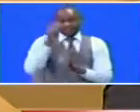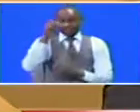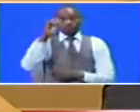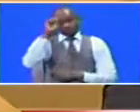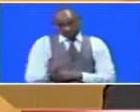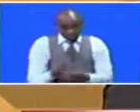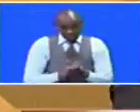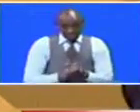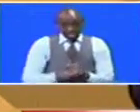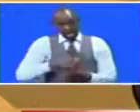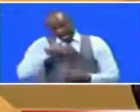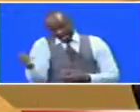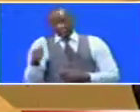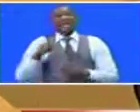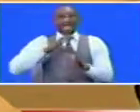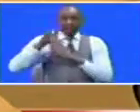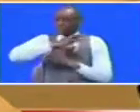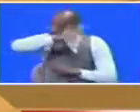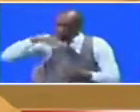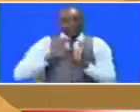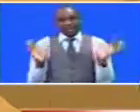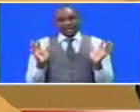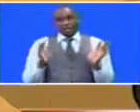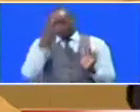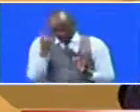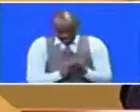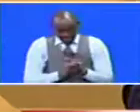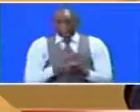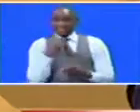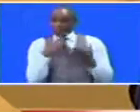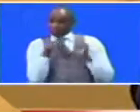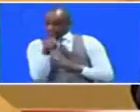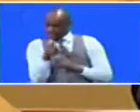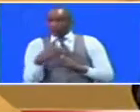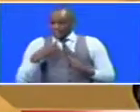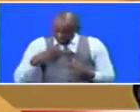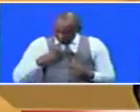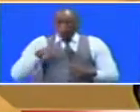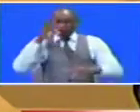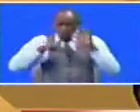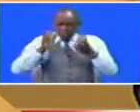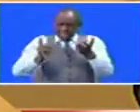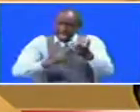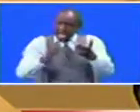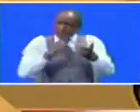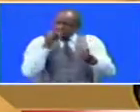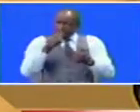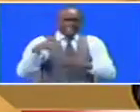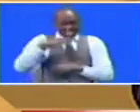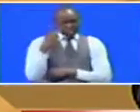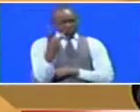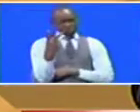kusini, wala sio katika kaunti nzima ya Busia. Hii ni kufuatia madai kwamba idadi ya kura zilizohesabiwa katika maeneo bunge